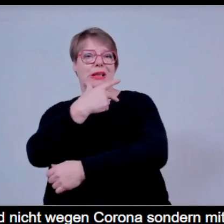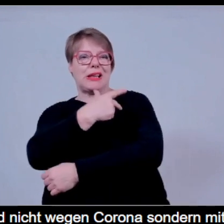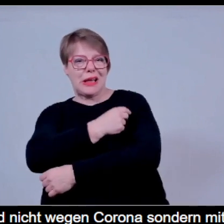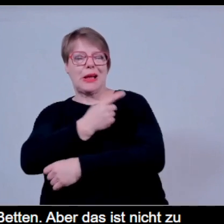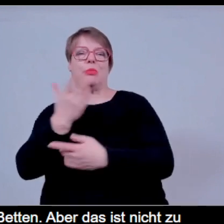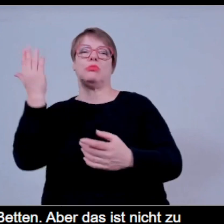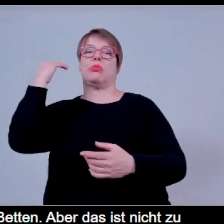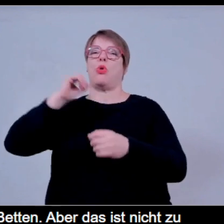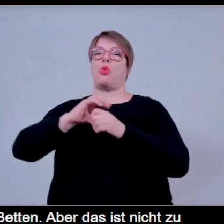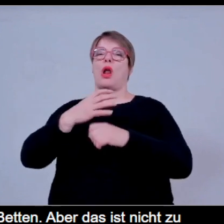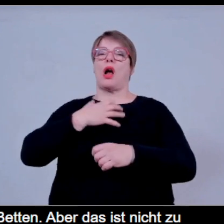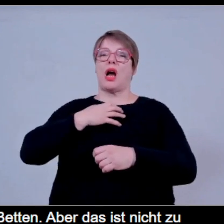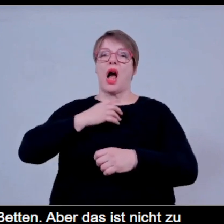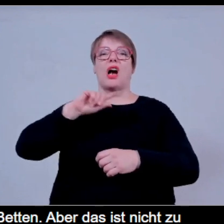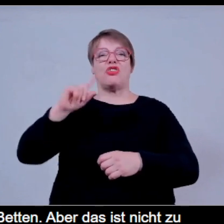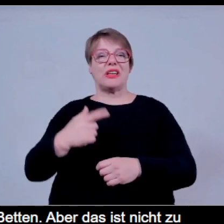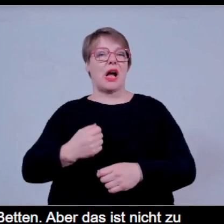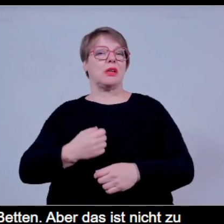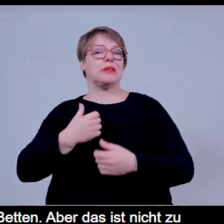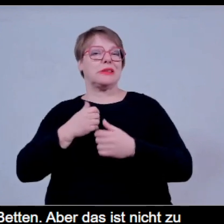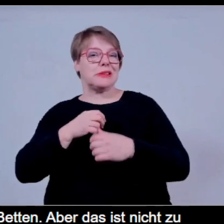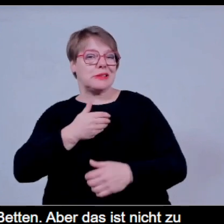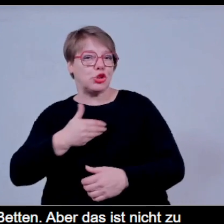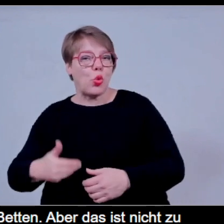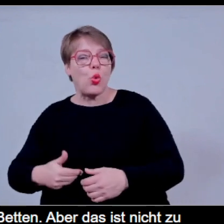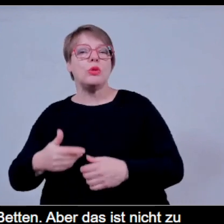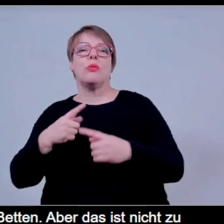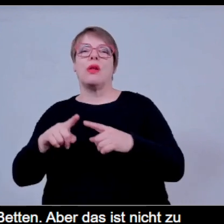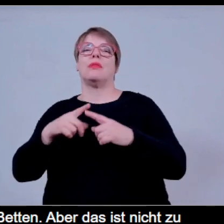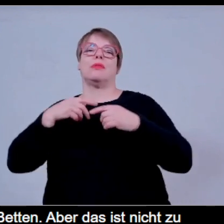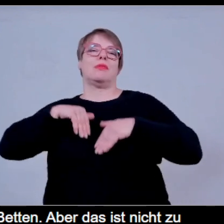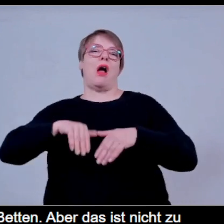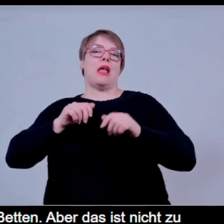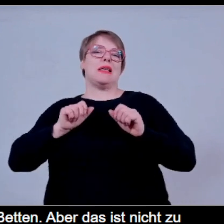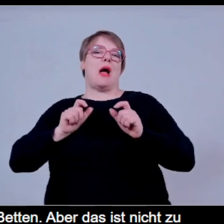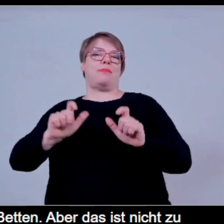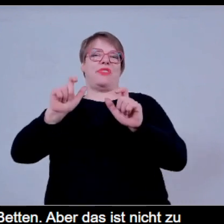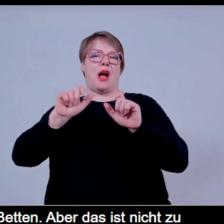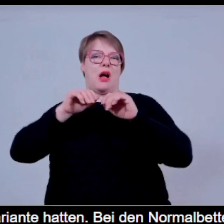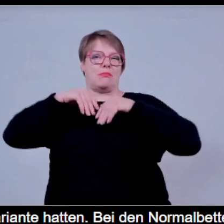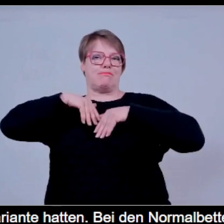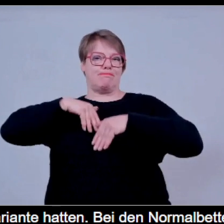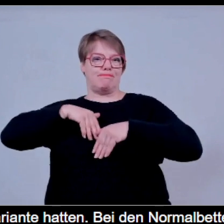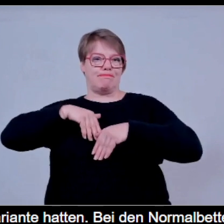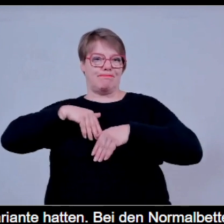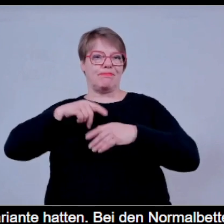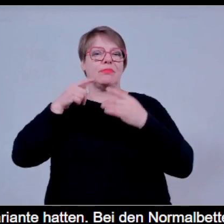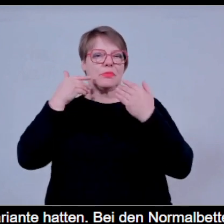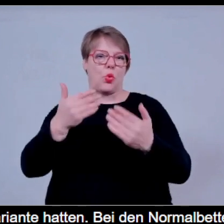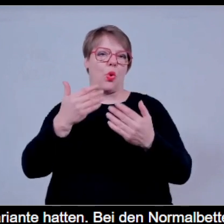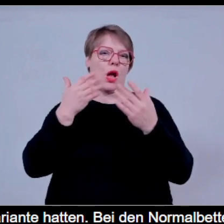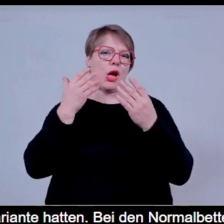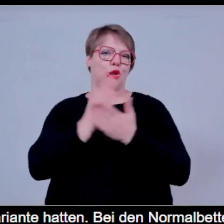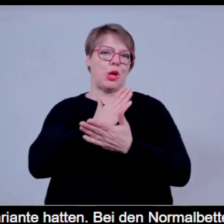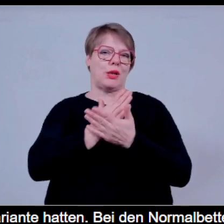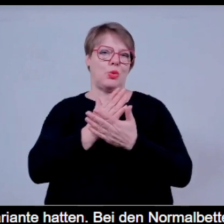das ist doch gar nicht so schlecht. Ich setze die Maske auf, schützt mich auch gegen Grippe oder gegen was anderes. Bloß das kann ich halt nicht mit einer Verpflichtung verbinden nach